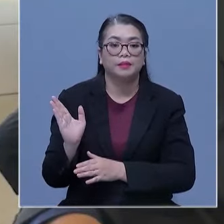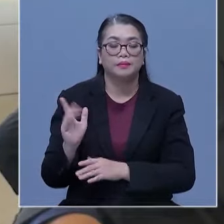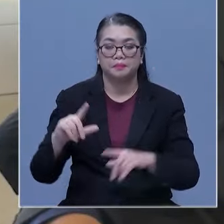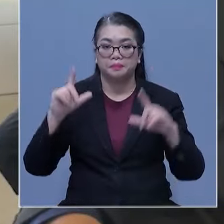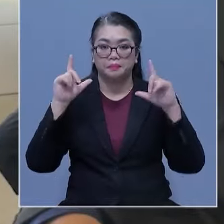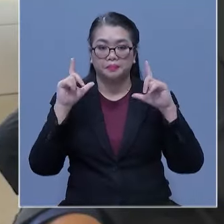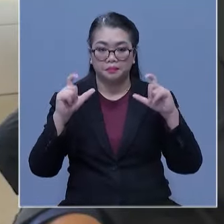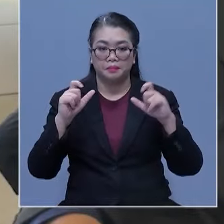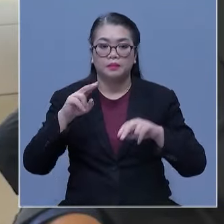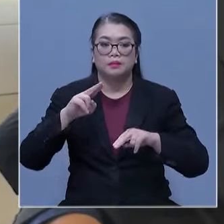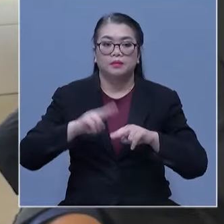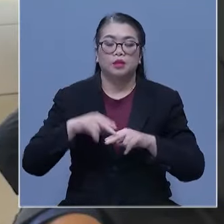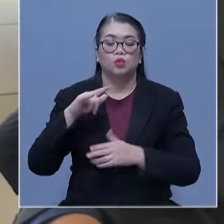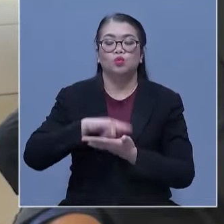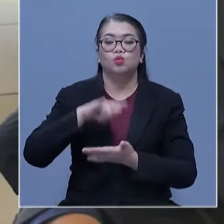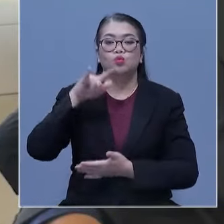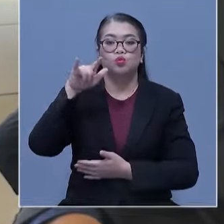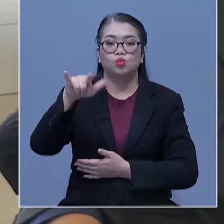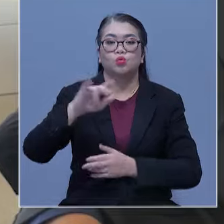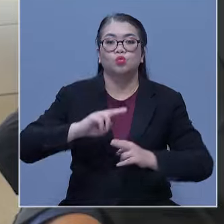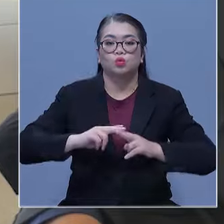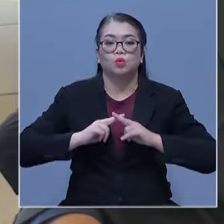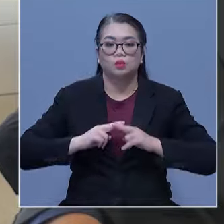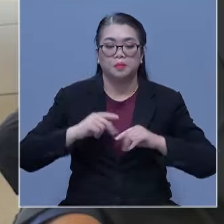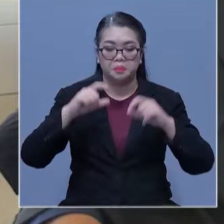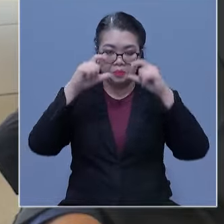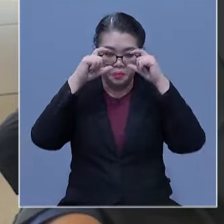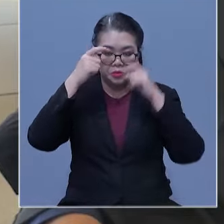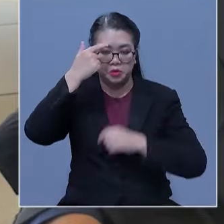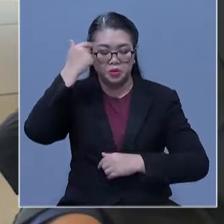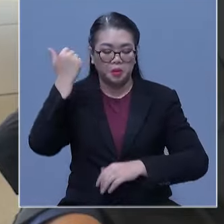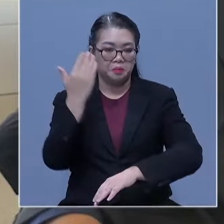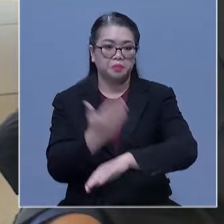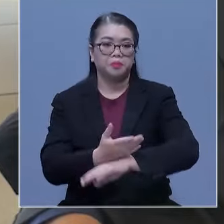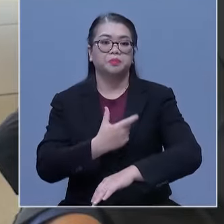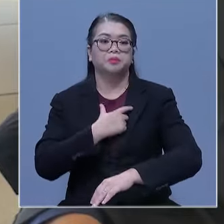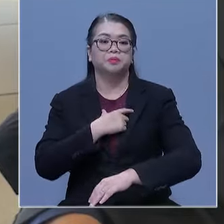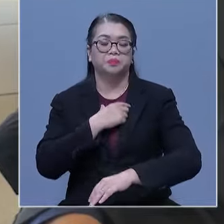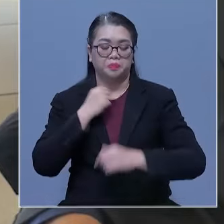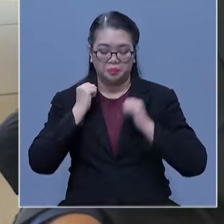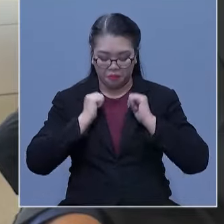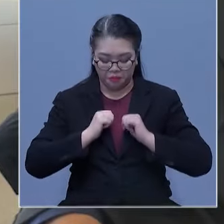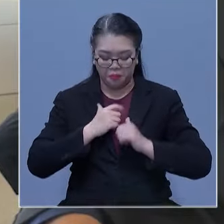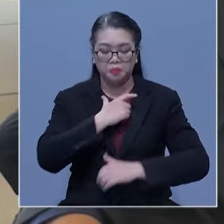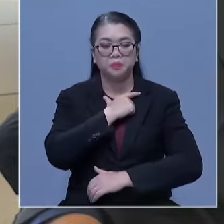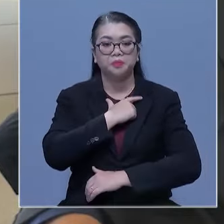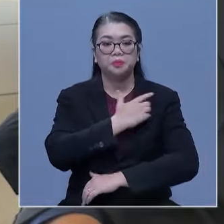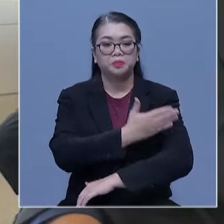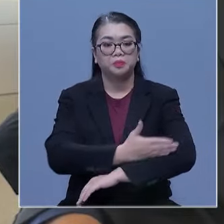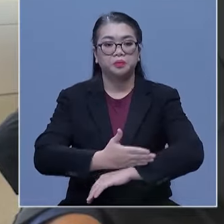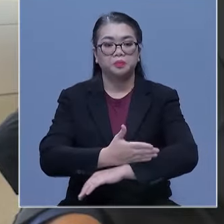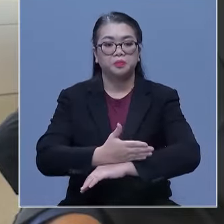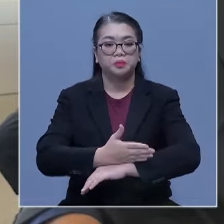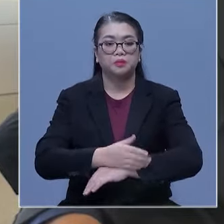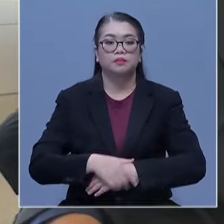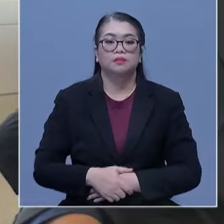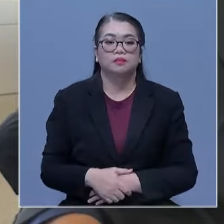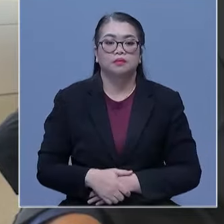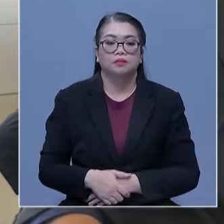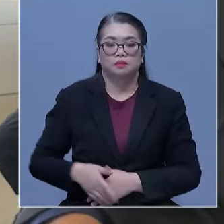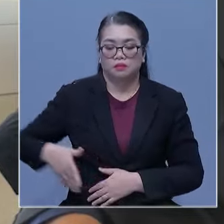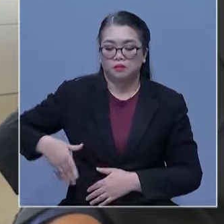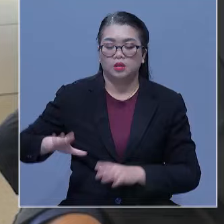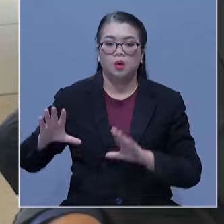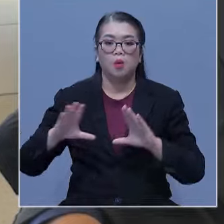ฮุนเซนนั่งอยู่บนเครื่องบินส่วนตัวใส่แว่นดำใส่เชิตสีน้ำเงินสูตสีดำแล้วสังเกตเห็นมยข้างตัวมี